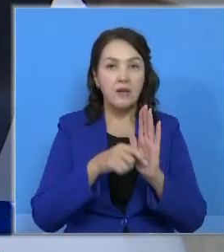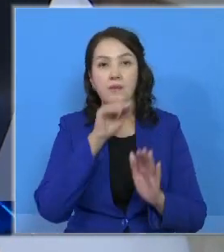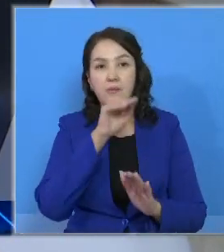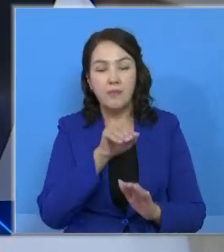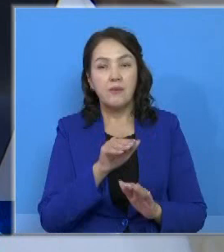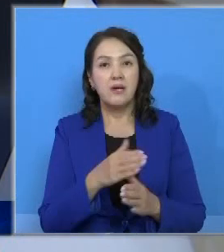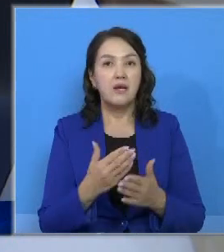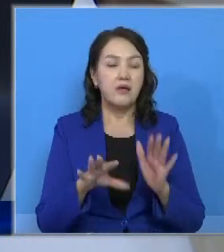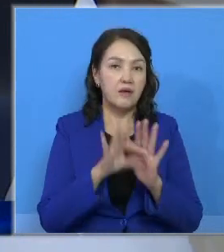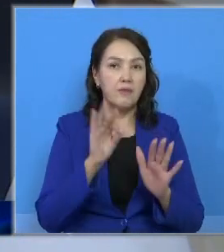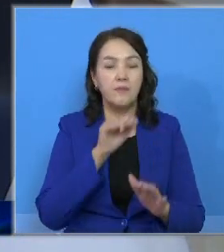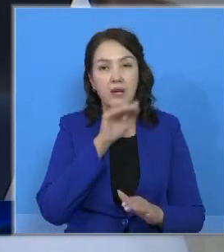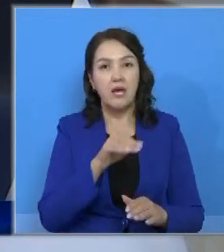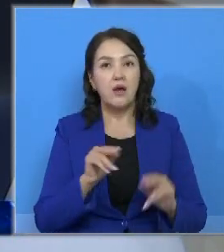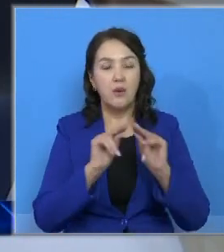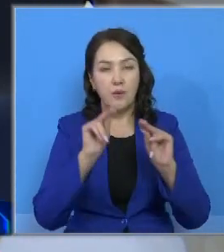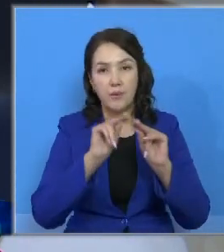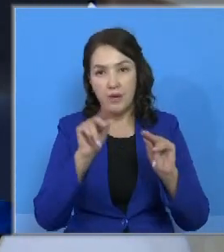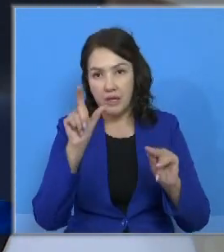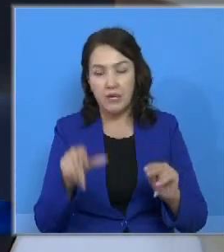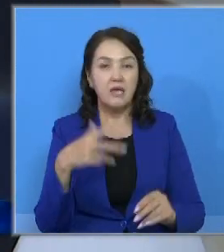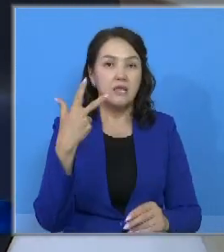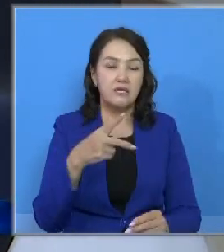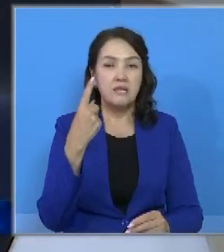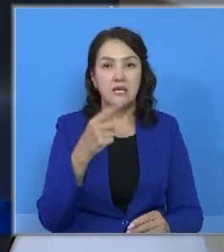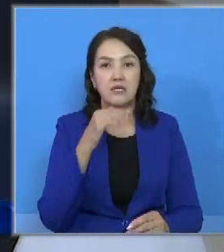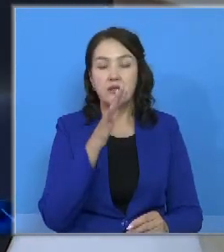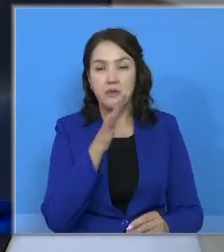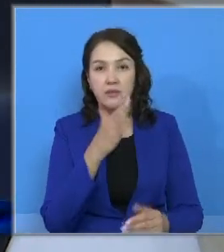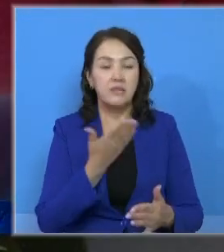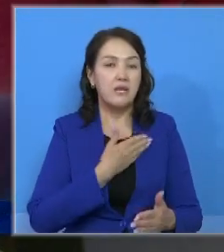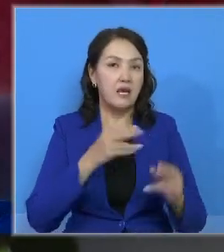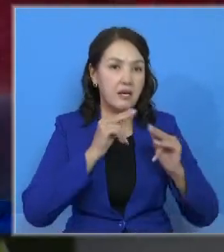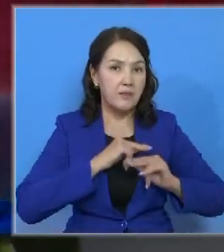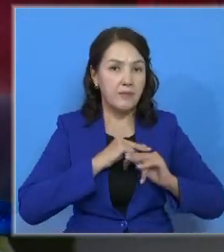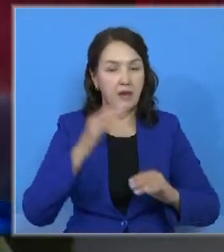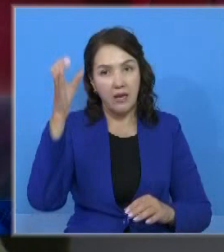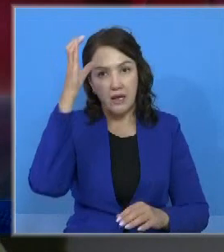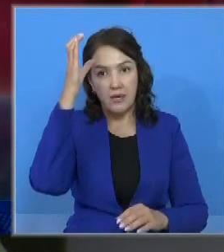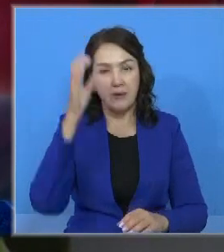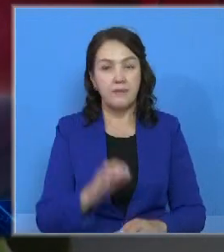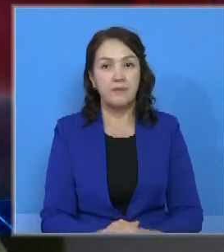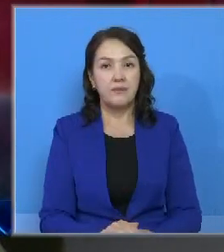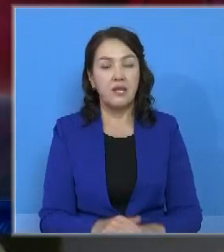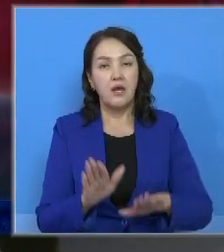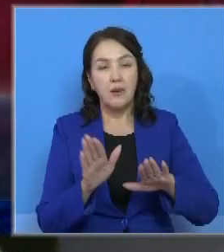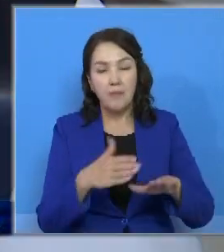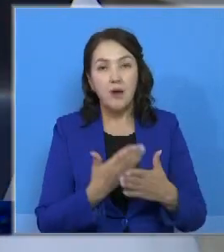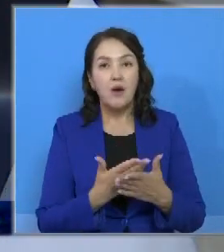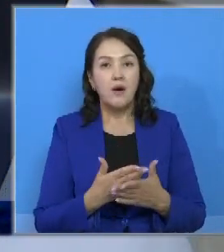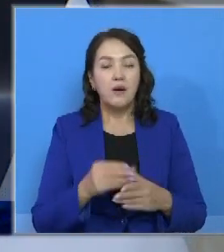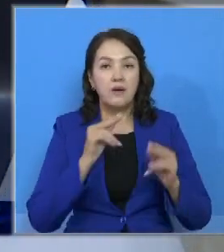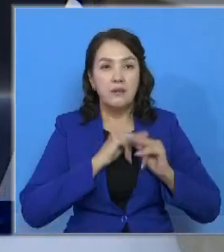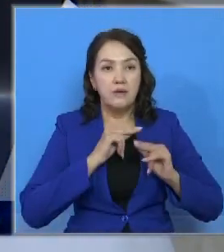профессию и выбрала профессию учителя. И вот уже 31 год. Я работаю в системе образования. Уже за эти годы